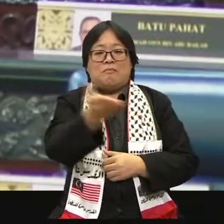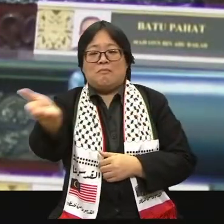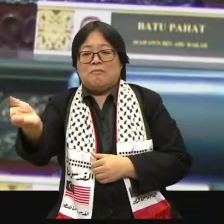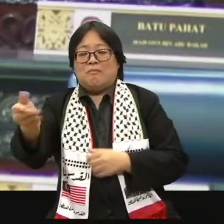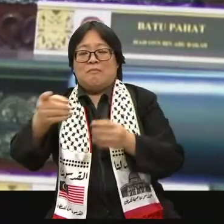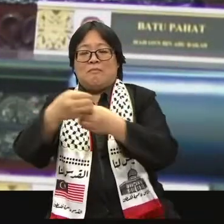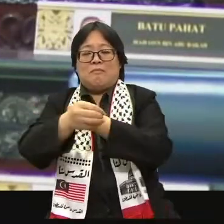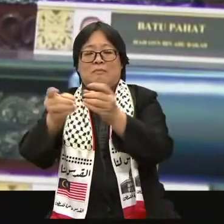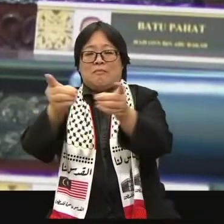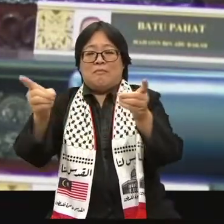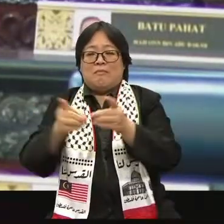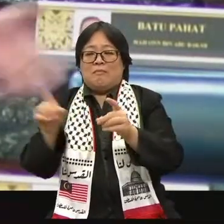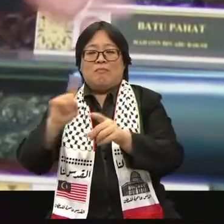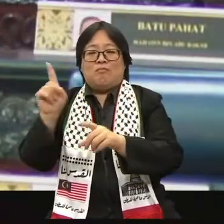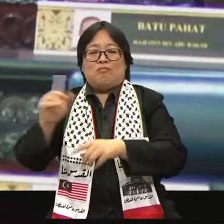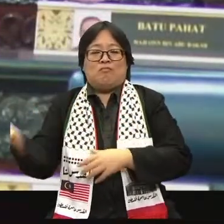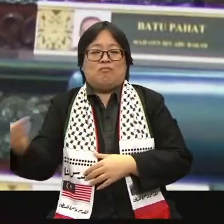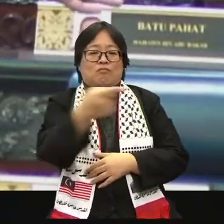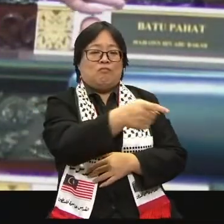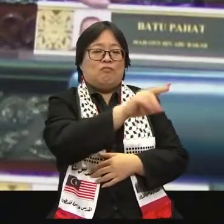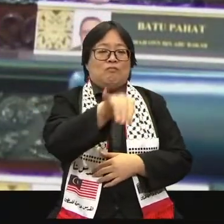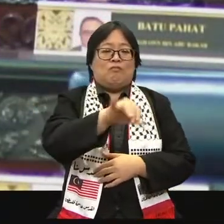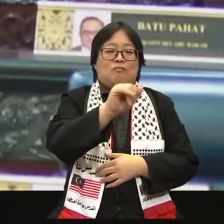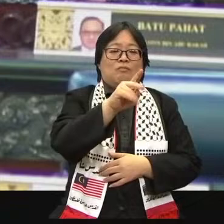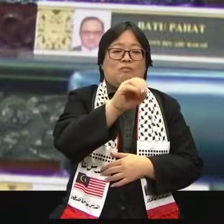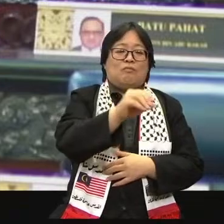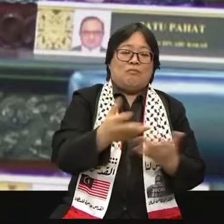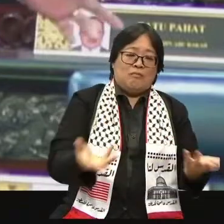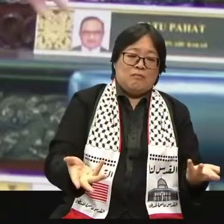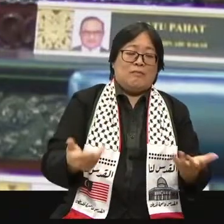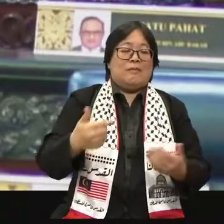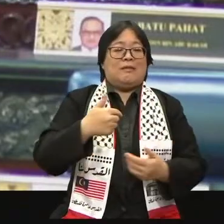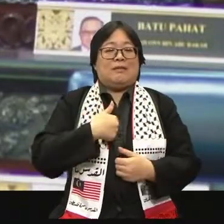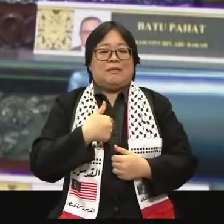pejabat daerah pejabat daerah akan kata ini pergi ke JAK